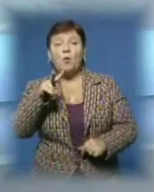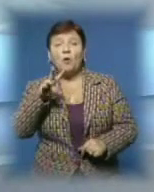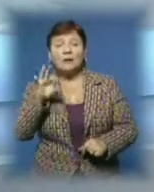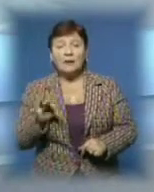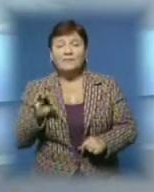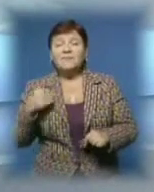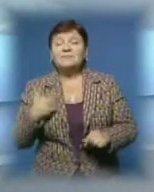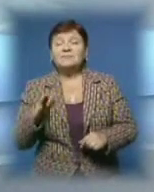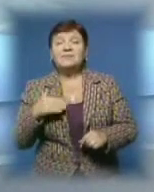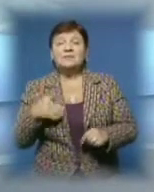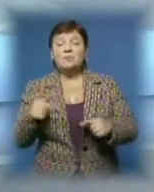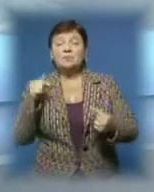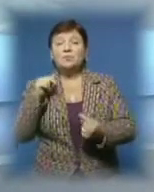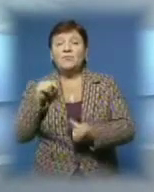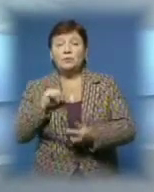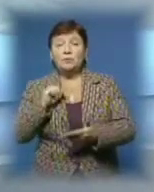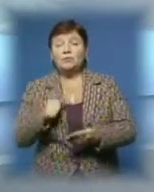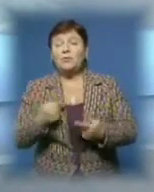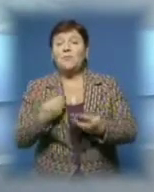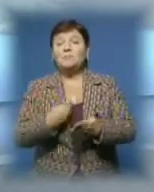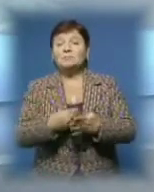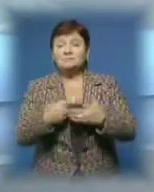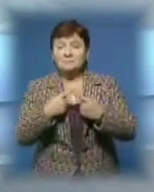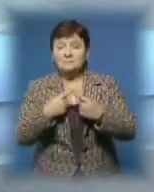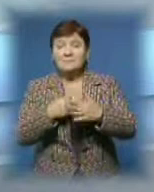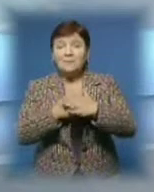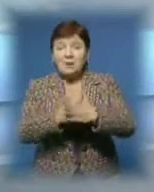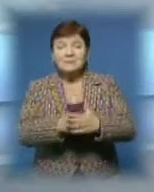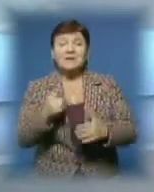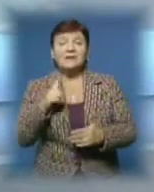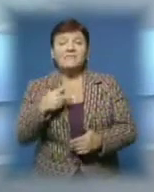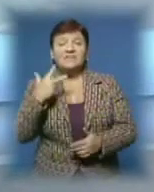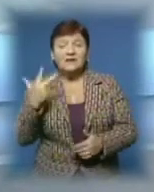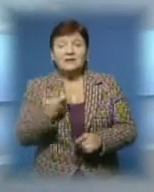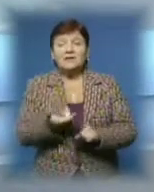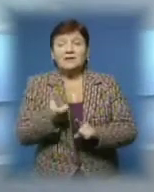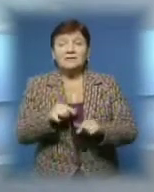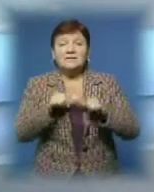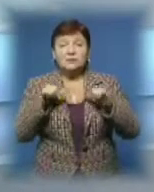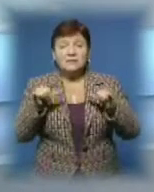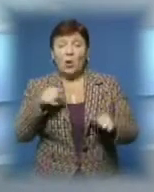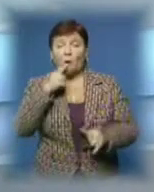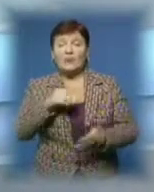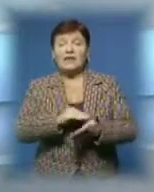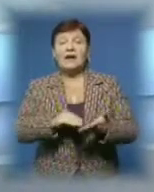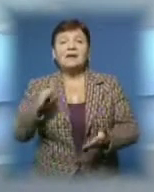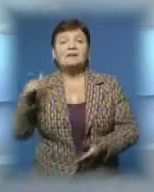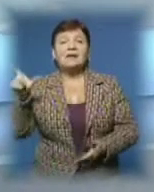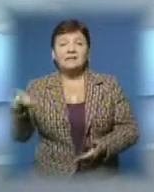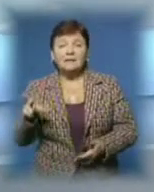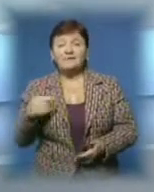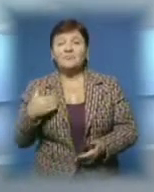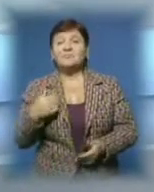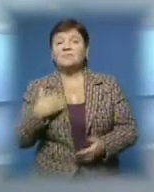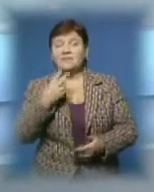дітей. За відповідної матеріальної бази кількість юних спортсменів могла б зрости втричі, відзначають тренери. Про перспективи водного поло в